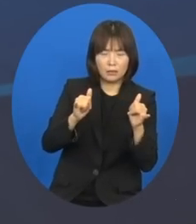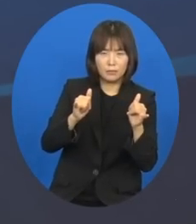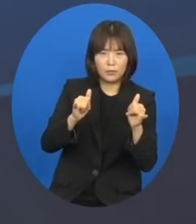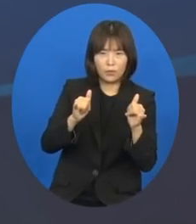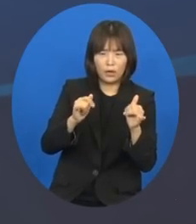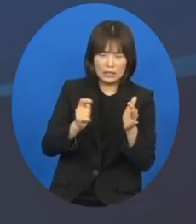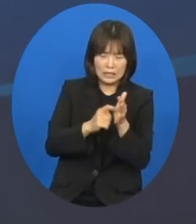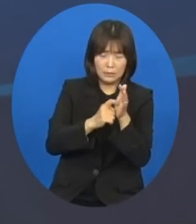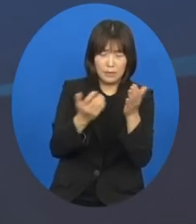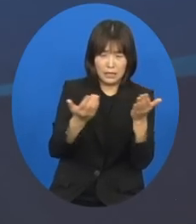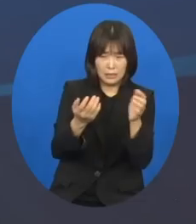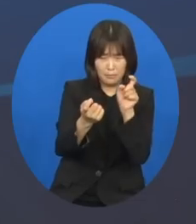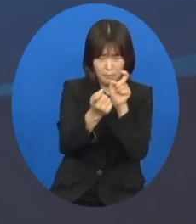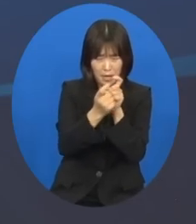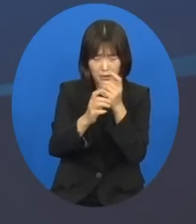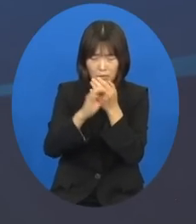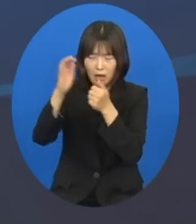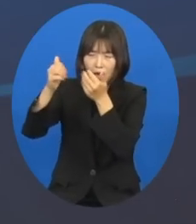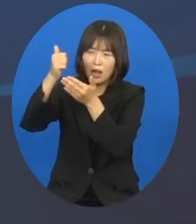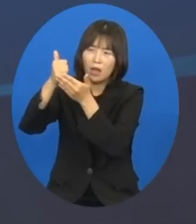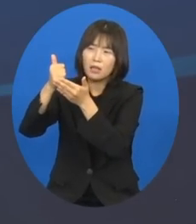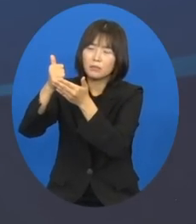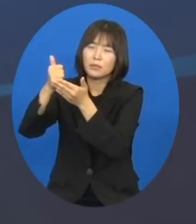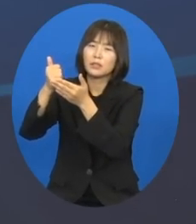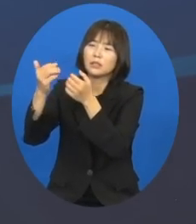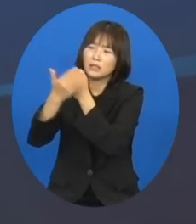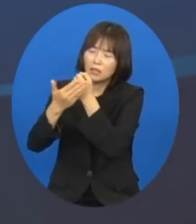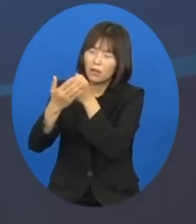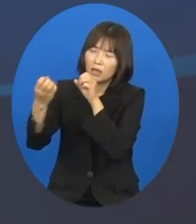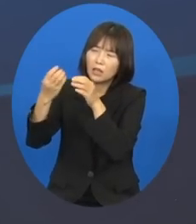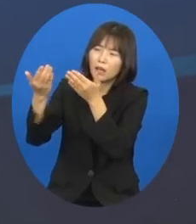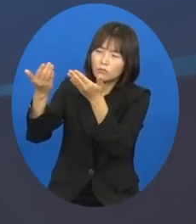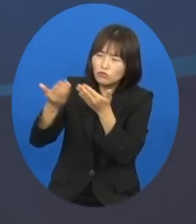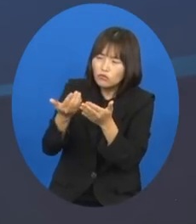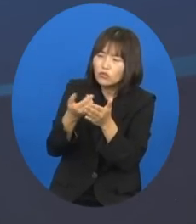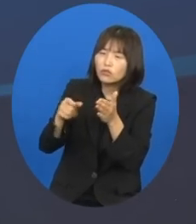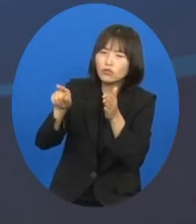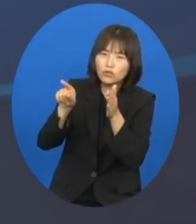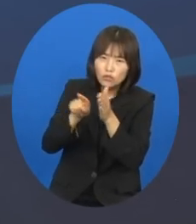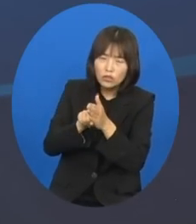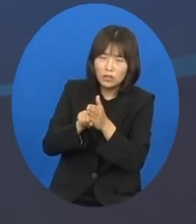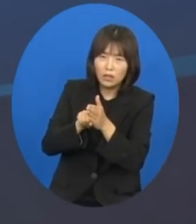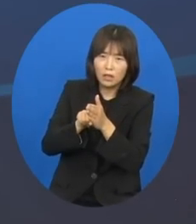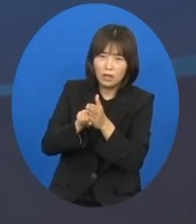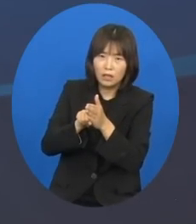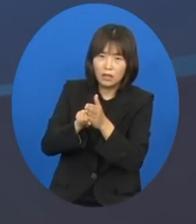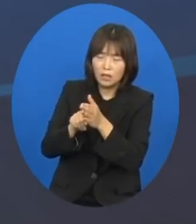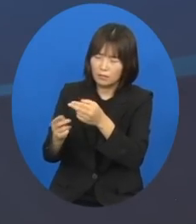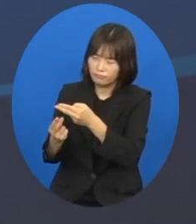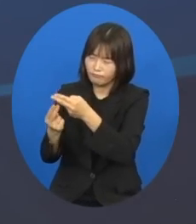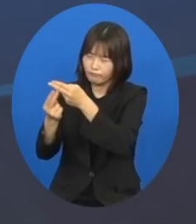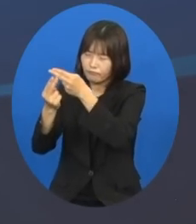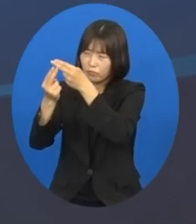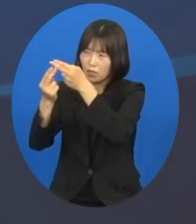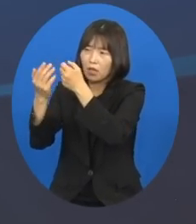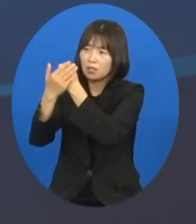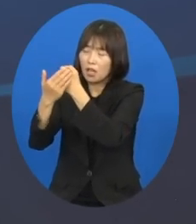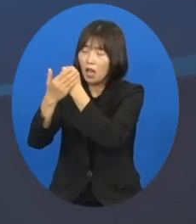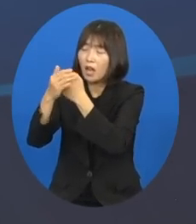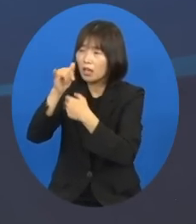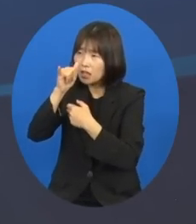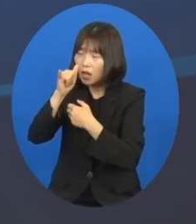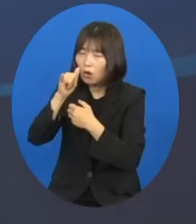하나님이 은혜 주시고 응답 주시려고 그런 용도로 비축해둔 은혜가 있다고 이번 아둘람